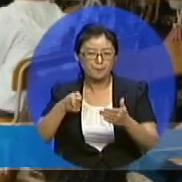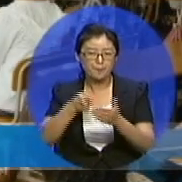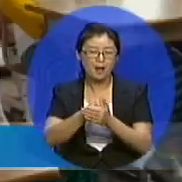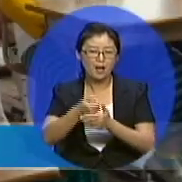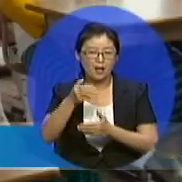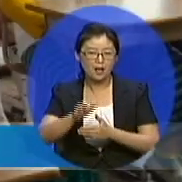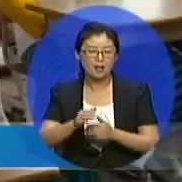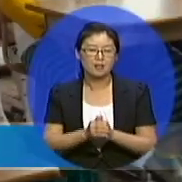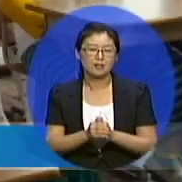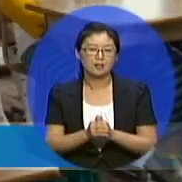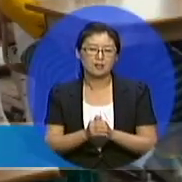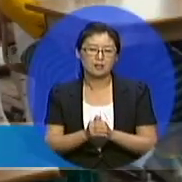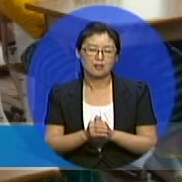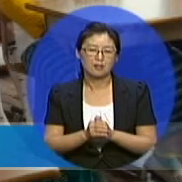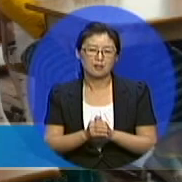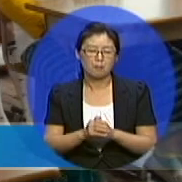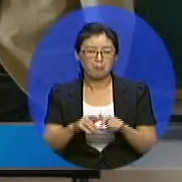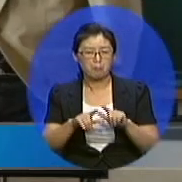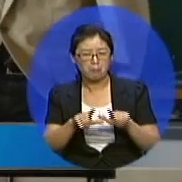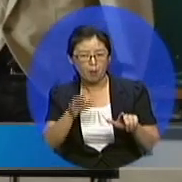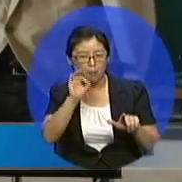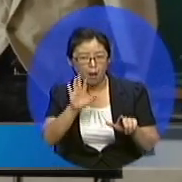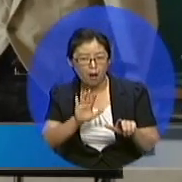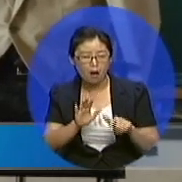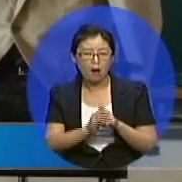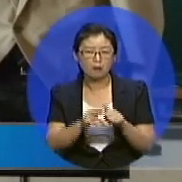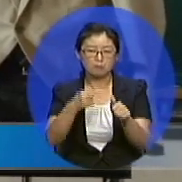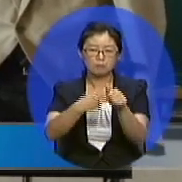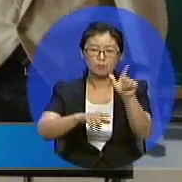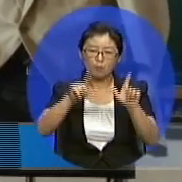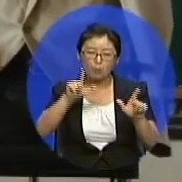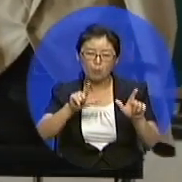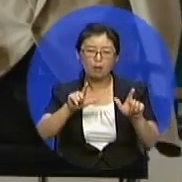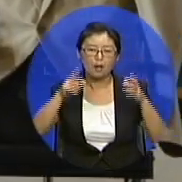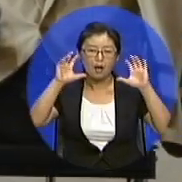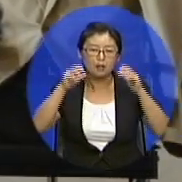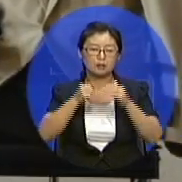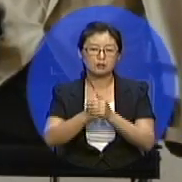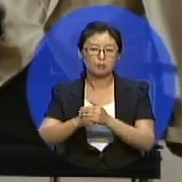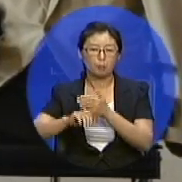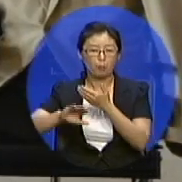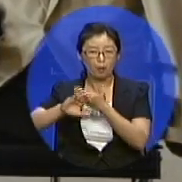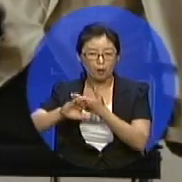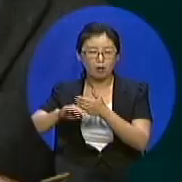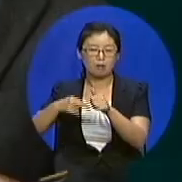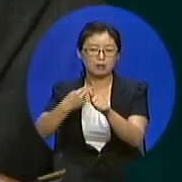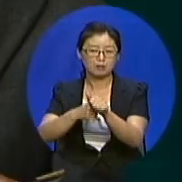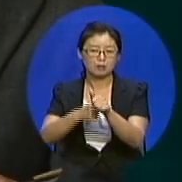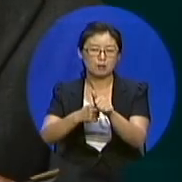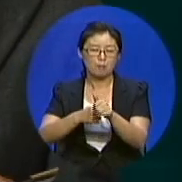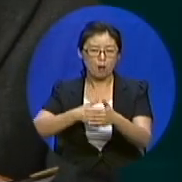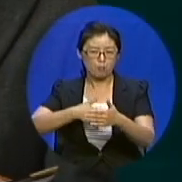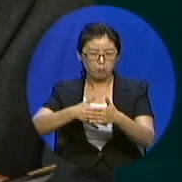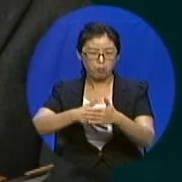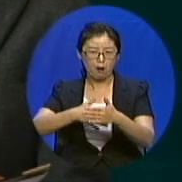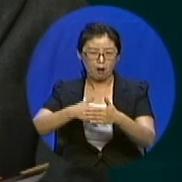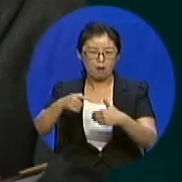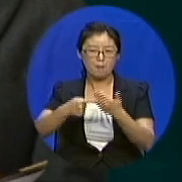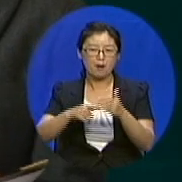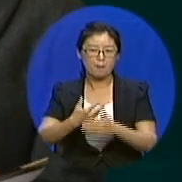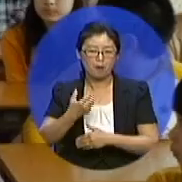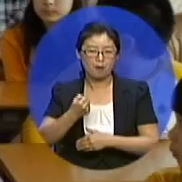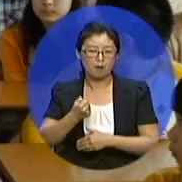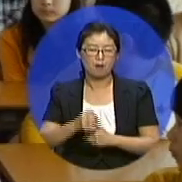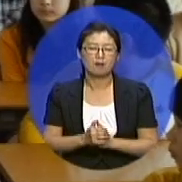내보이지만 결코 평범하지 않은 아카오 선생님을 보며 아이들은 물론 동료 선생님까지도 불안한 마음을 감추지